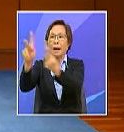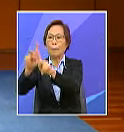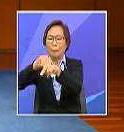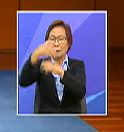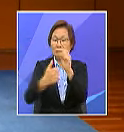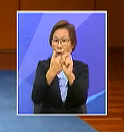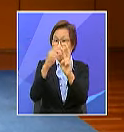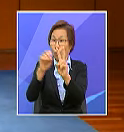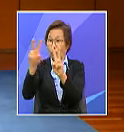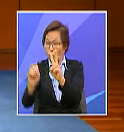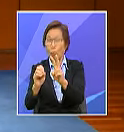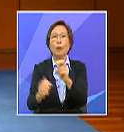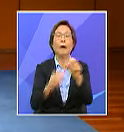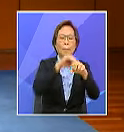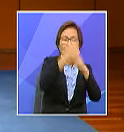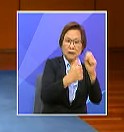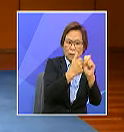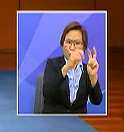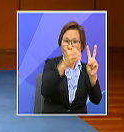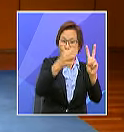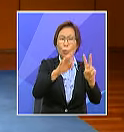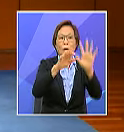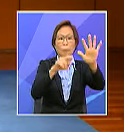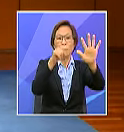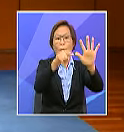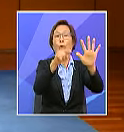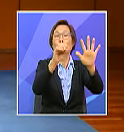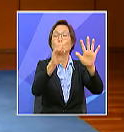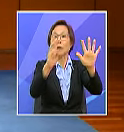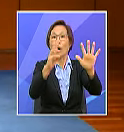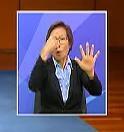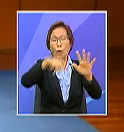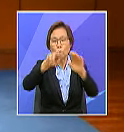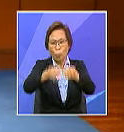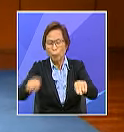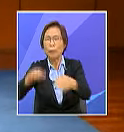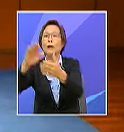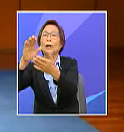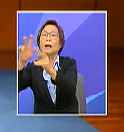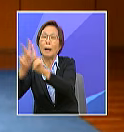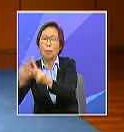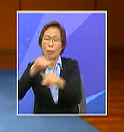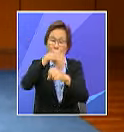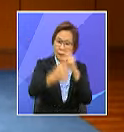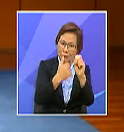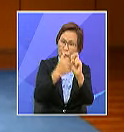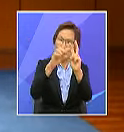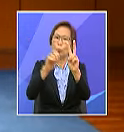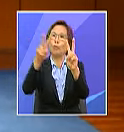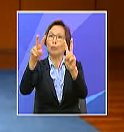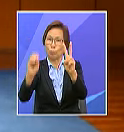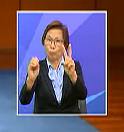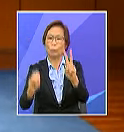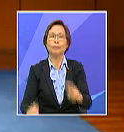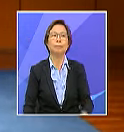pada tahun lepas pada tahun 2019 5006 untuk calwa Bandar pada tahun 2020